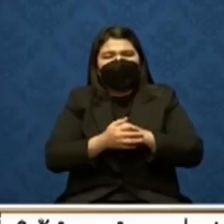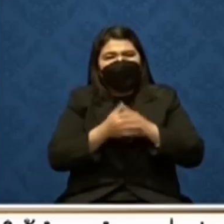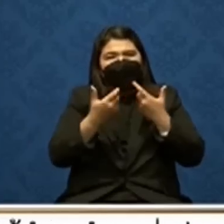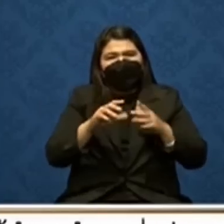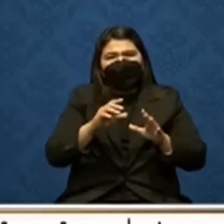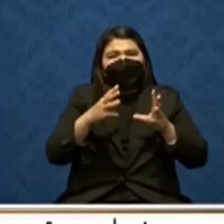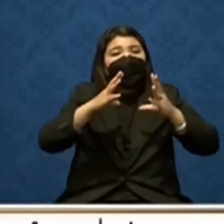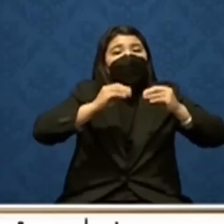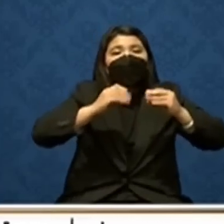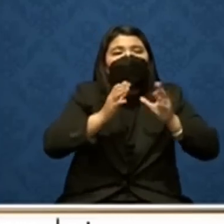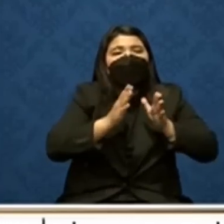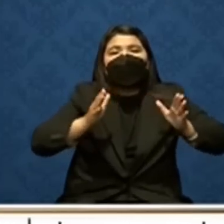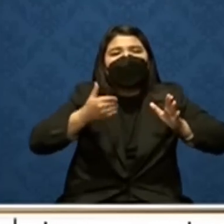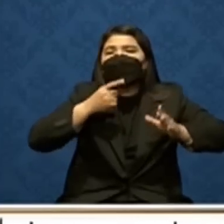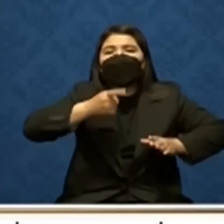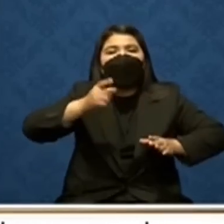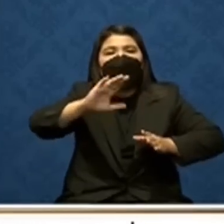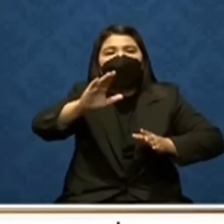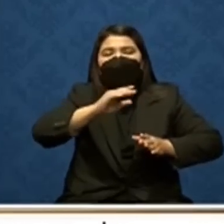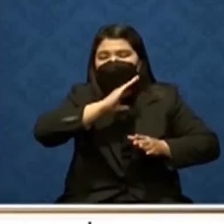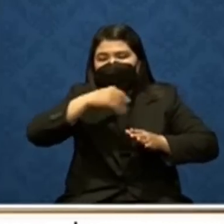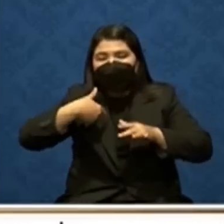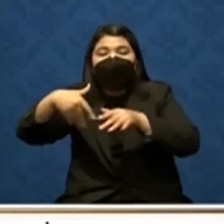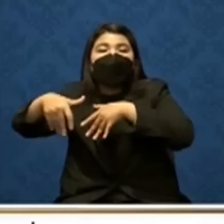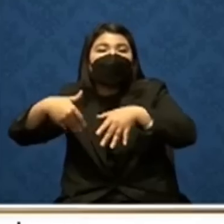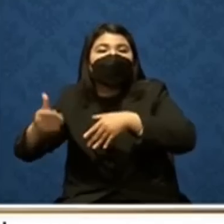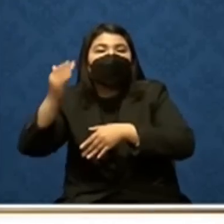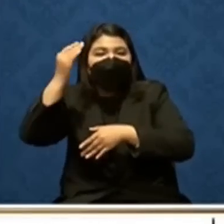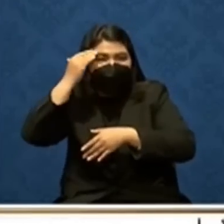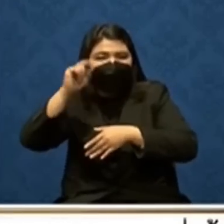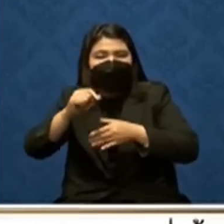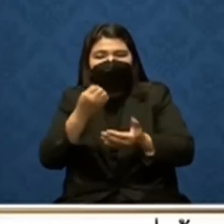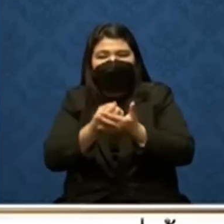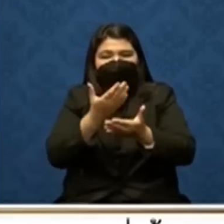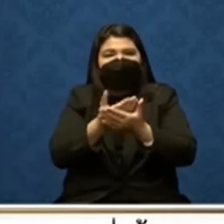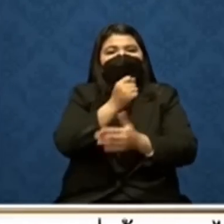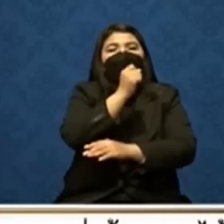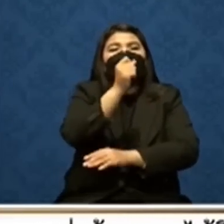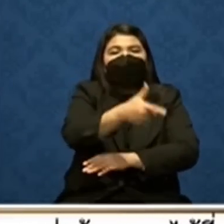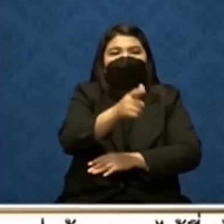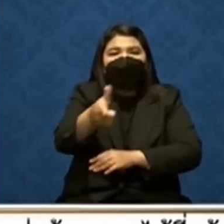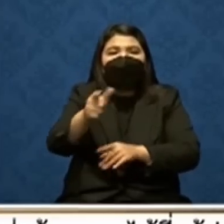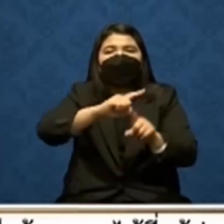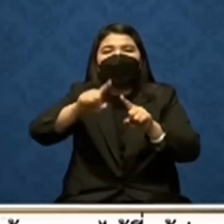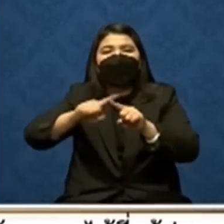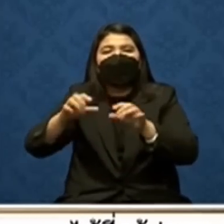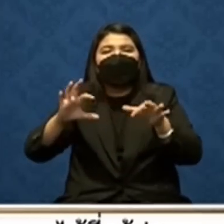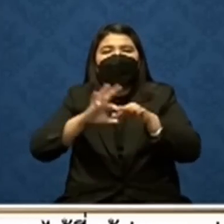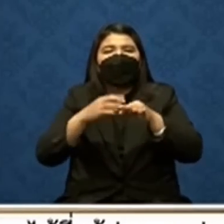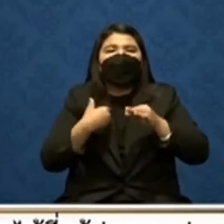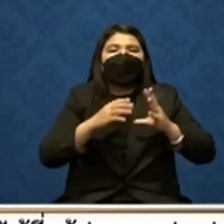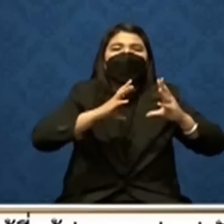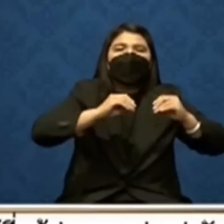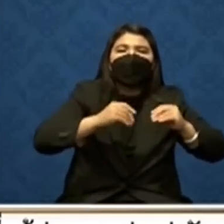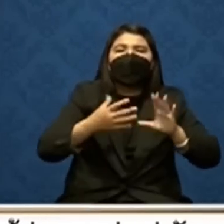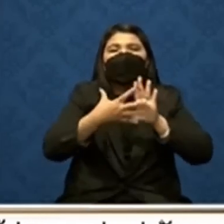ชมมากไม่ว่าครั ถ้าเกิดได้รบผล ถ้าประชาชไดรประโยชนแตเราเสียเงินเสียทอง เกี่ยวกับเรื่องการประชุมเกี่วกัพธี